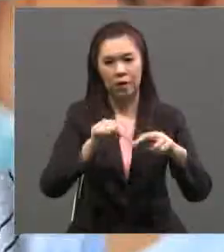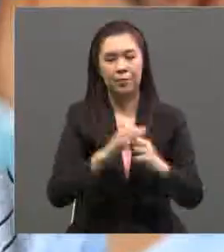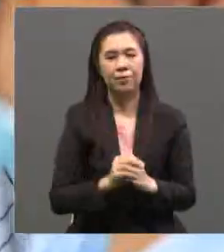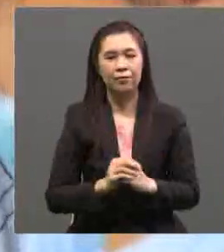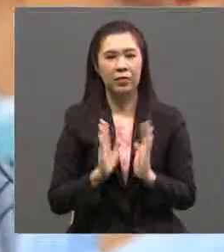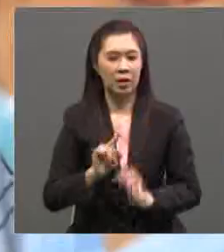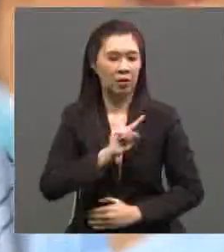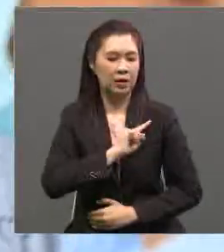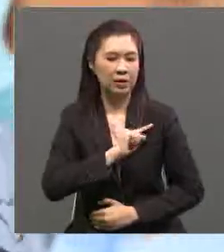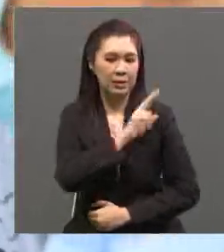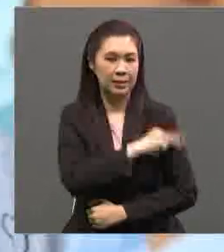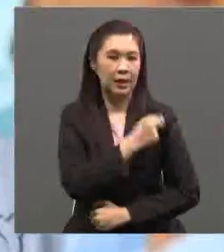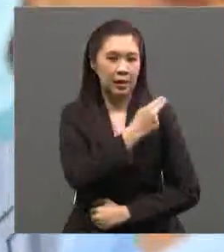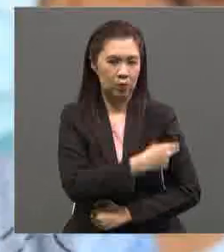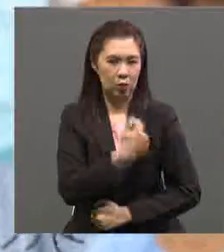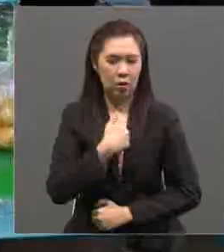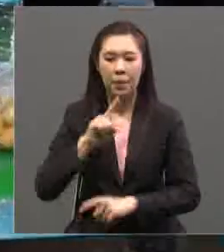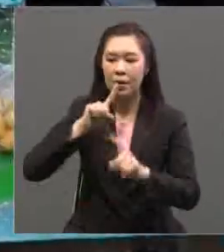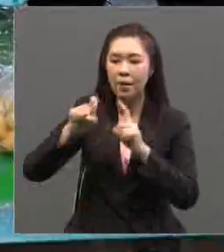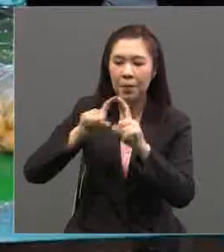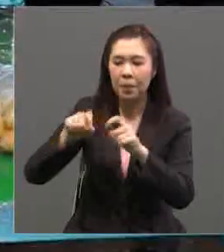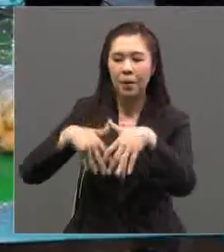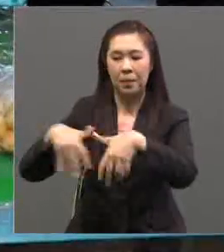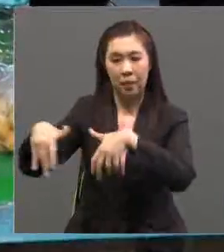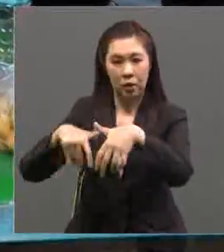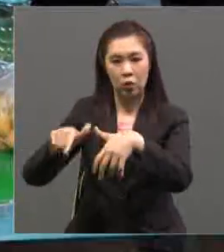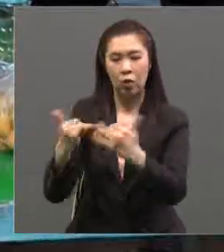ท่าวุ้งเองก็ได้เข้าไปสำรวจประชาชนที่ได้รับผลกระทบซึ่